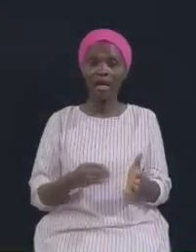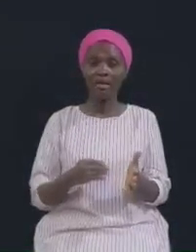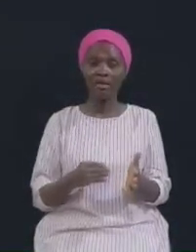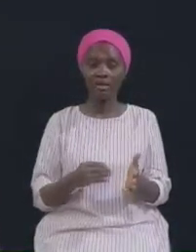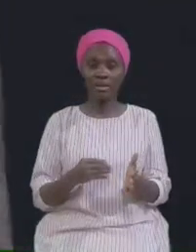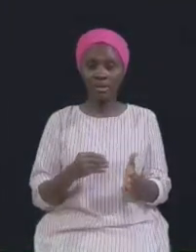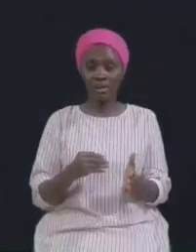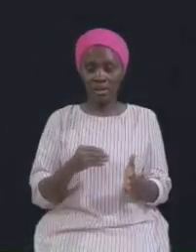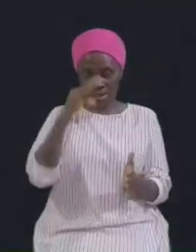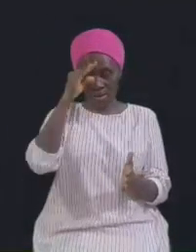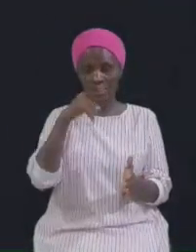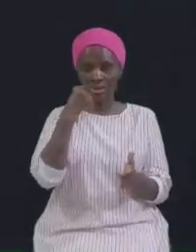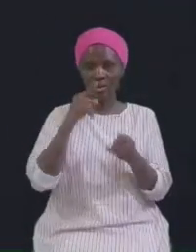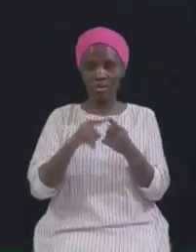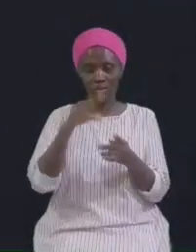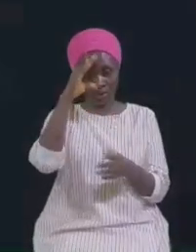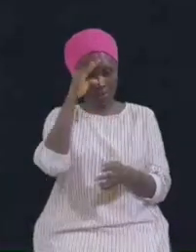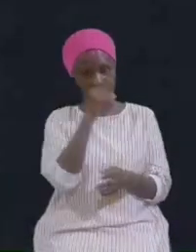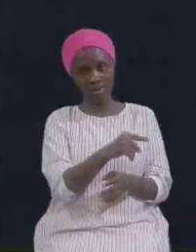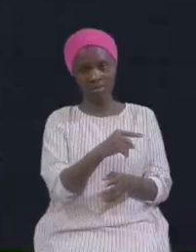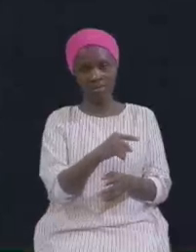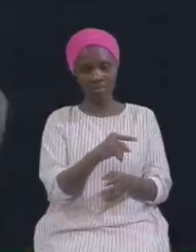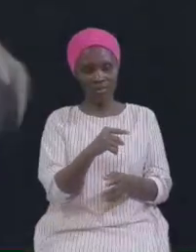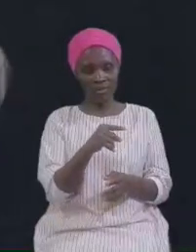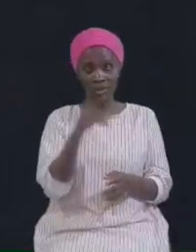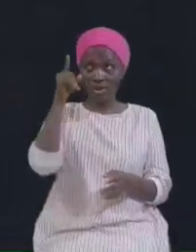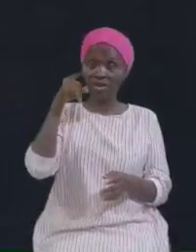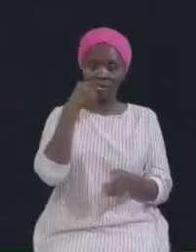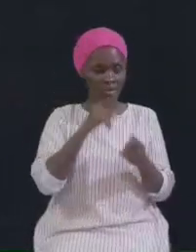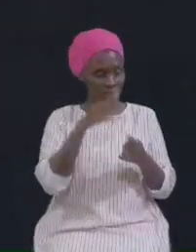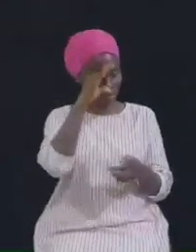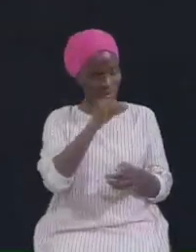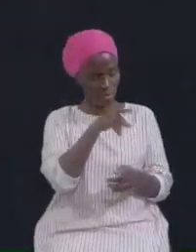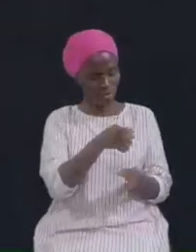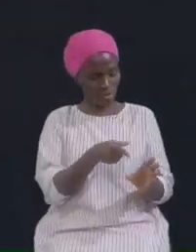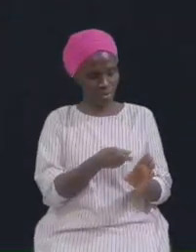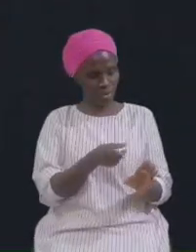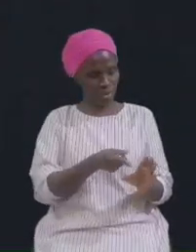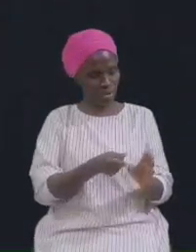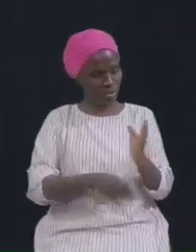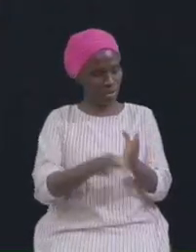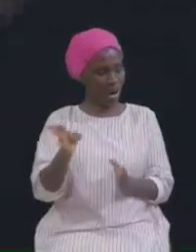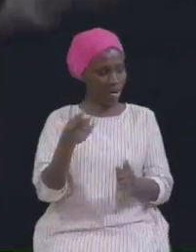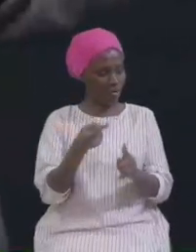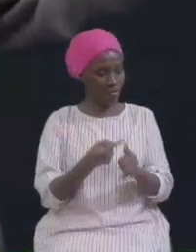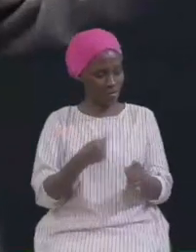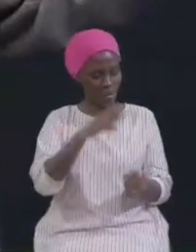Quand Jésus lui disait, sors de cet homme, esprit impur. Et